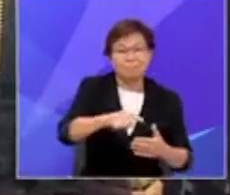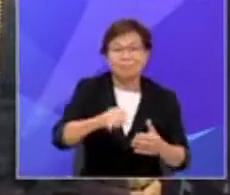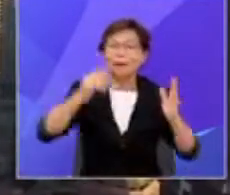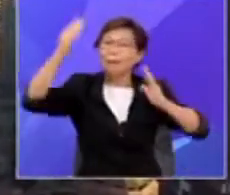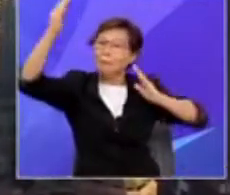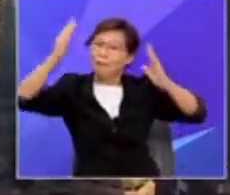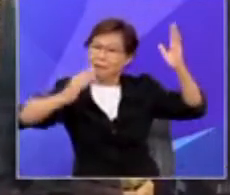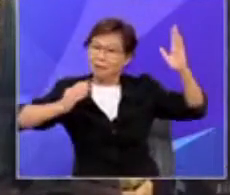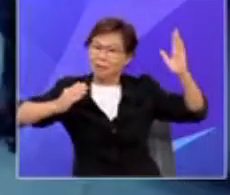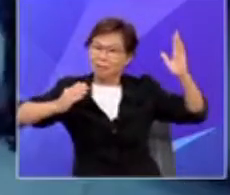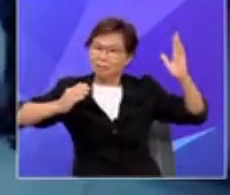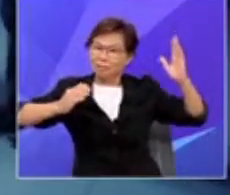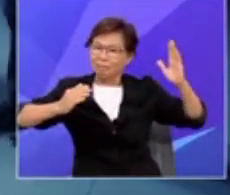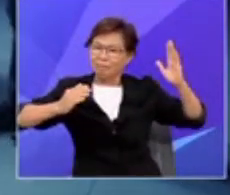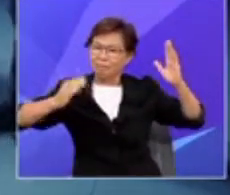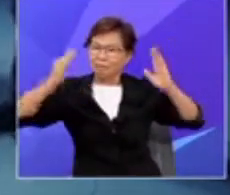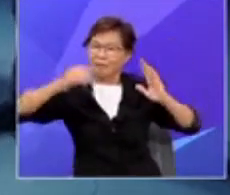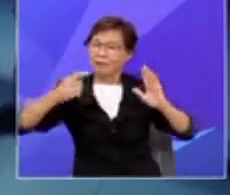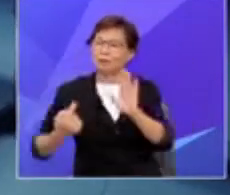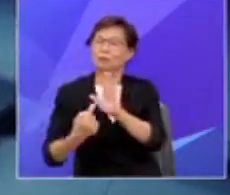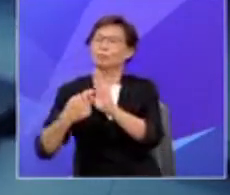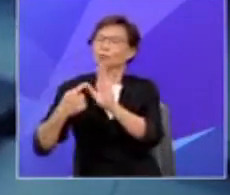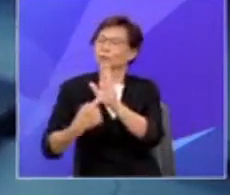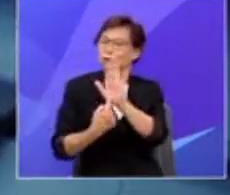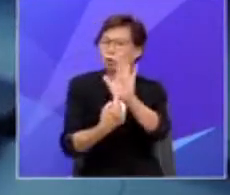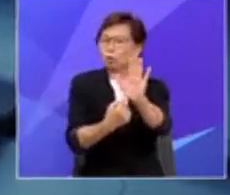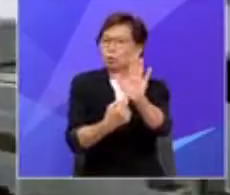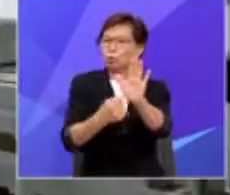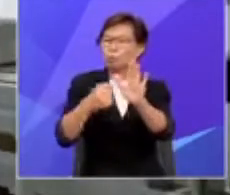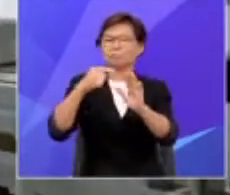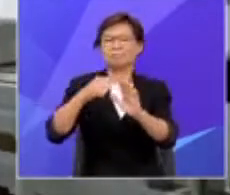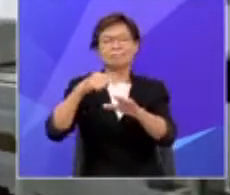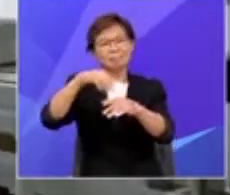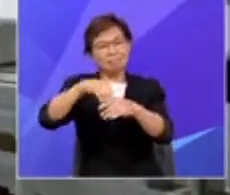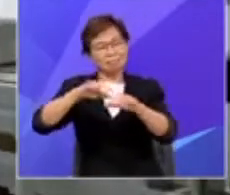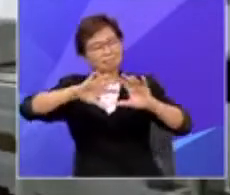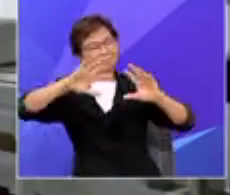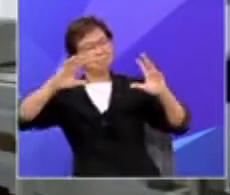please apel lebih trampil dimaksud dunia